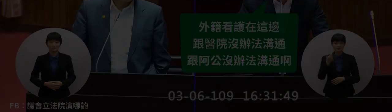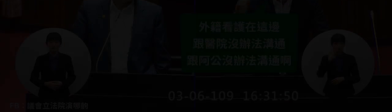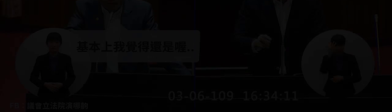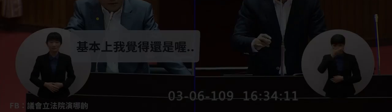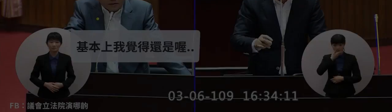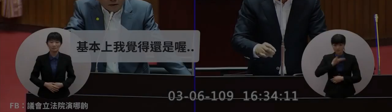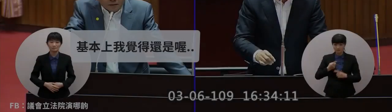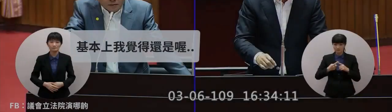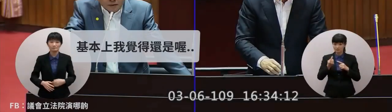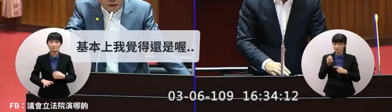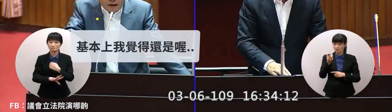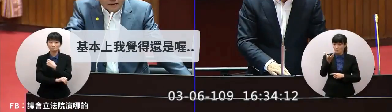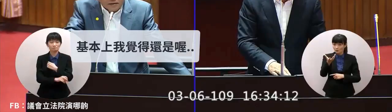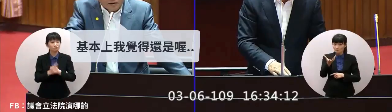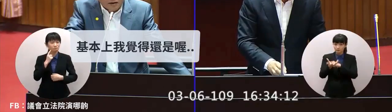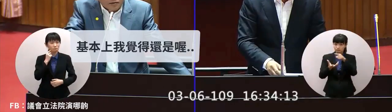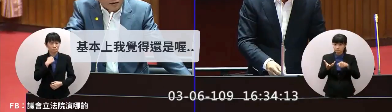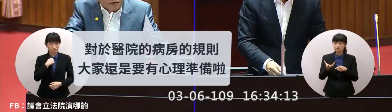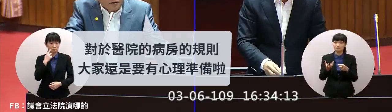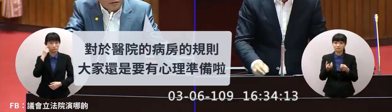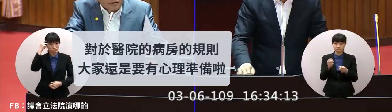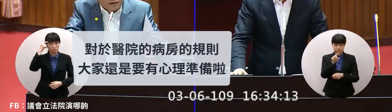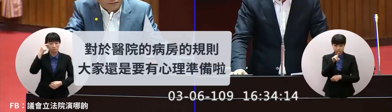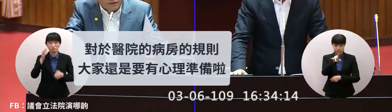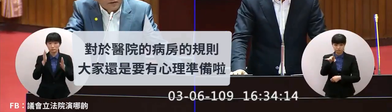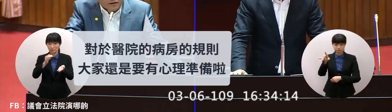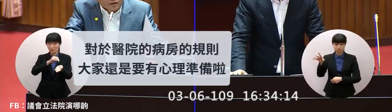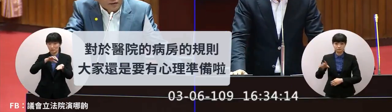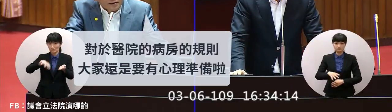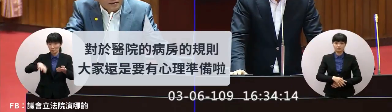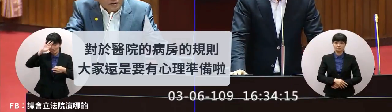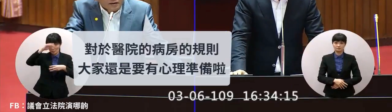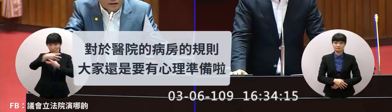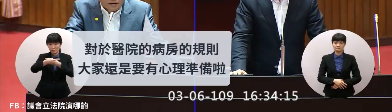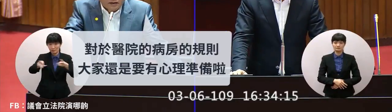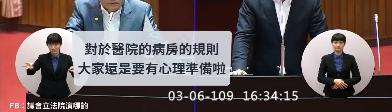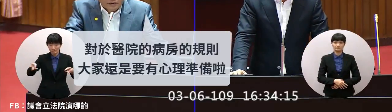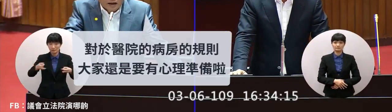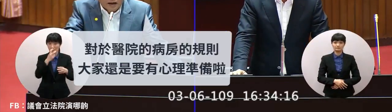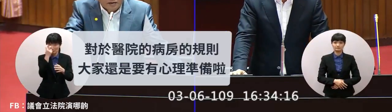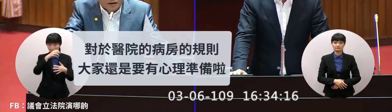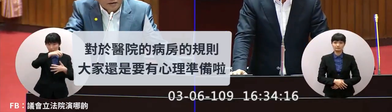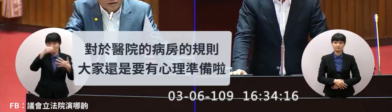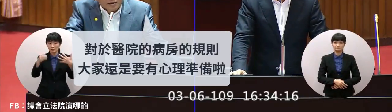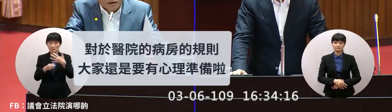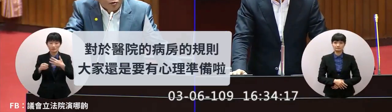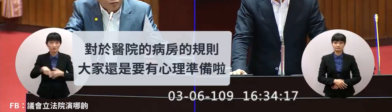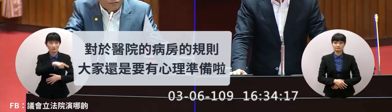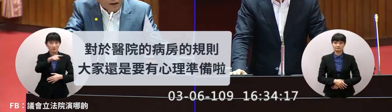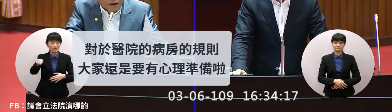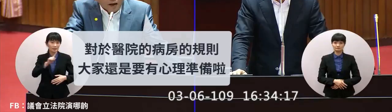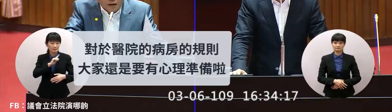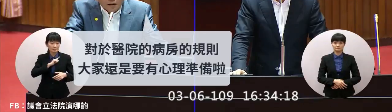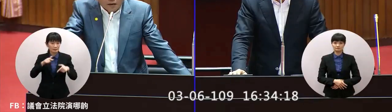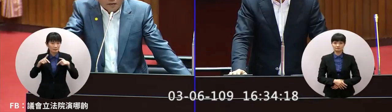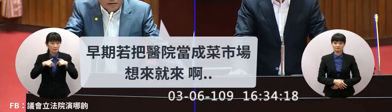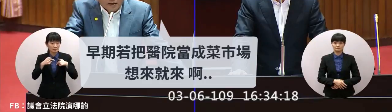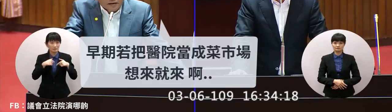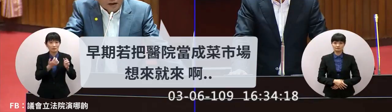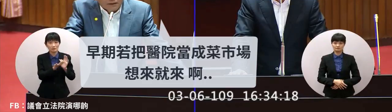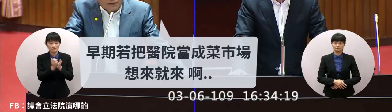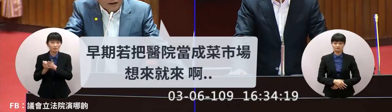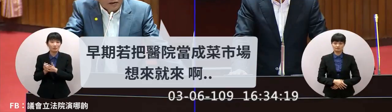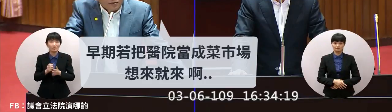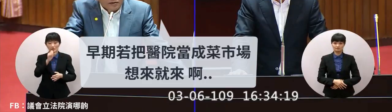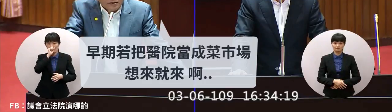通啊。 基本上，我觉得还是哈，对医院的病房的规则哈，大家还是要有心理准备啦。古